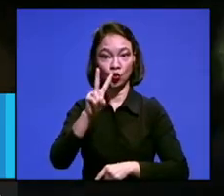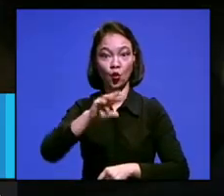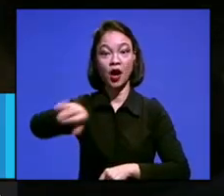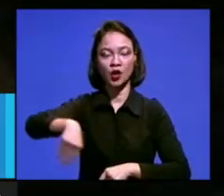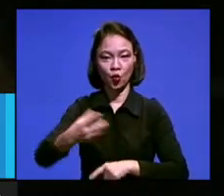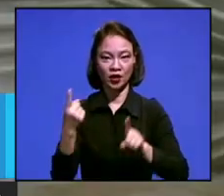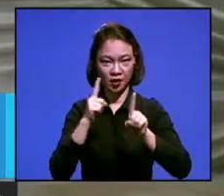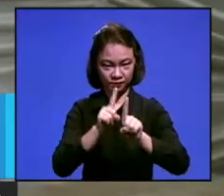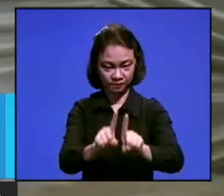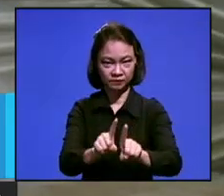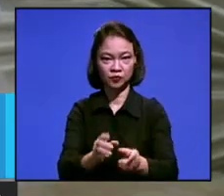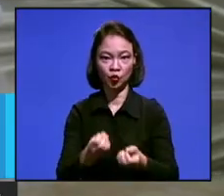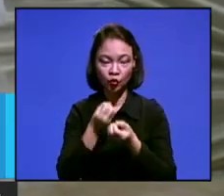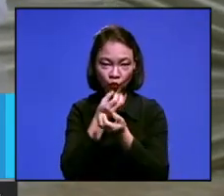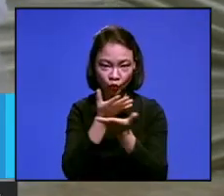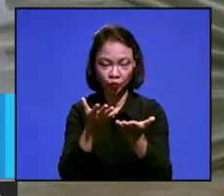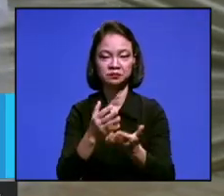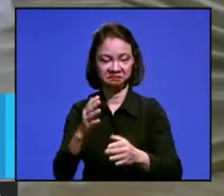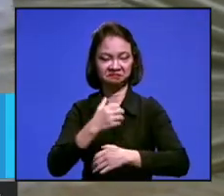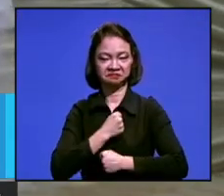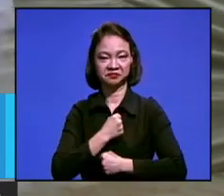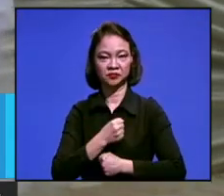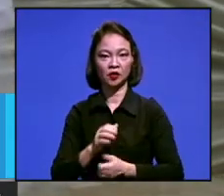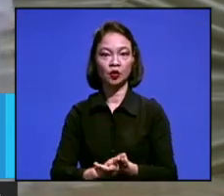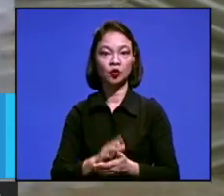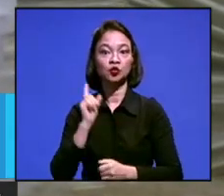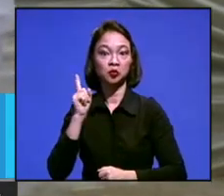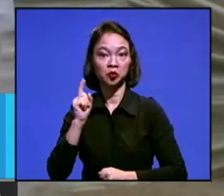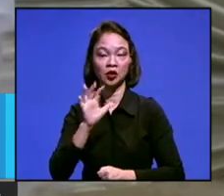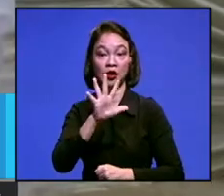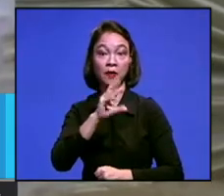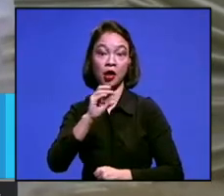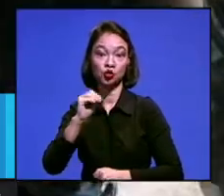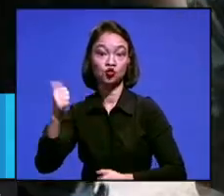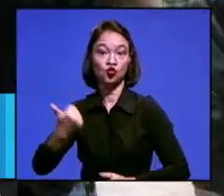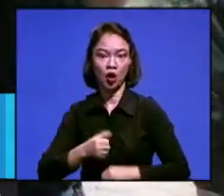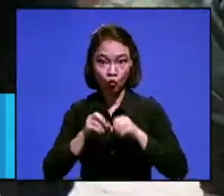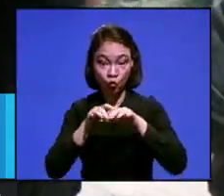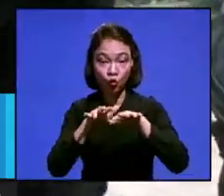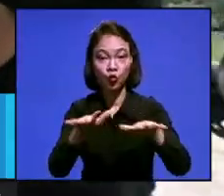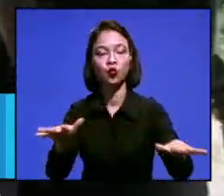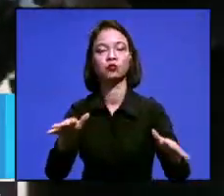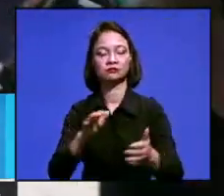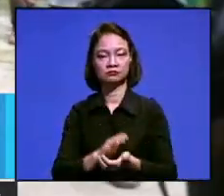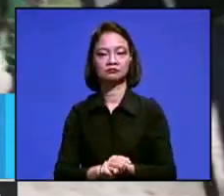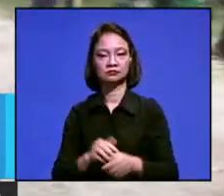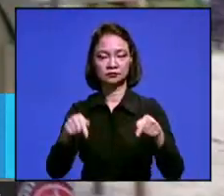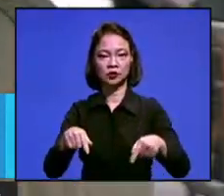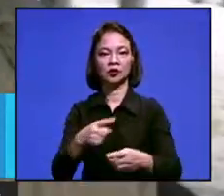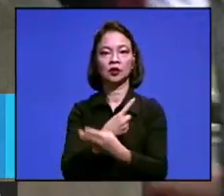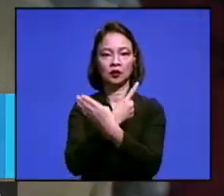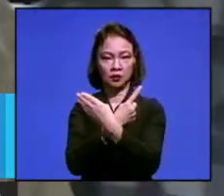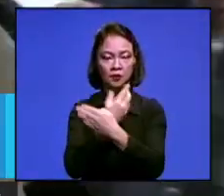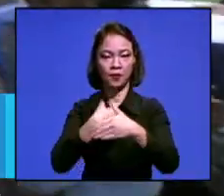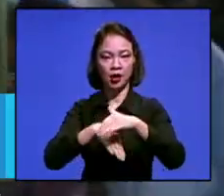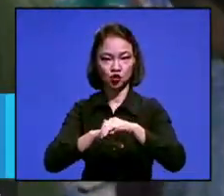menerima imbauan tim Satgas meski sudah menyebarkan 500 undangan. Seperti diketahui, saat ini Palangkaraya sudah masuk